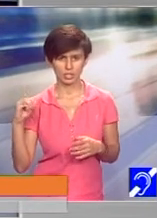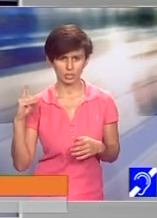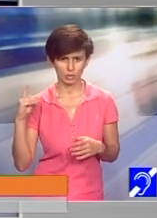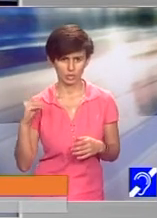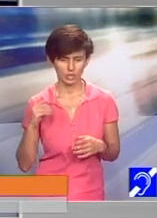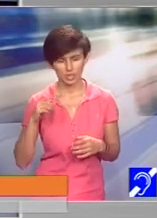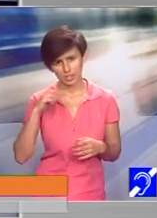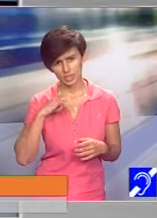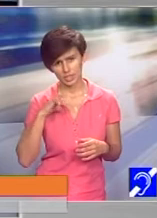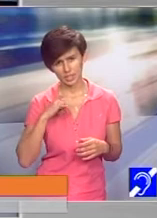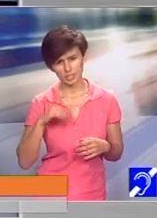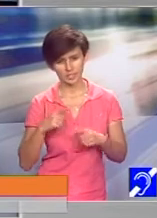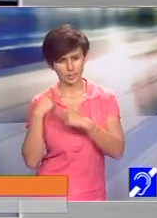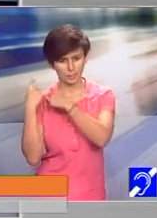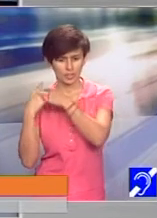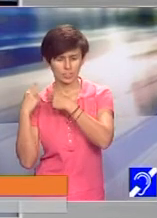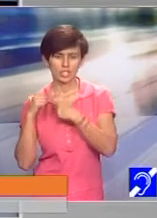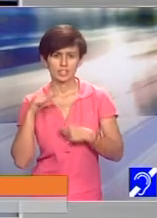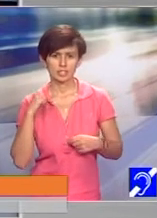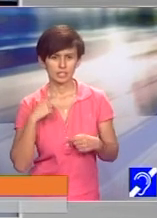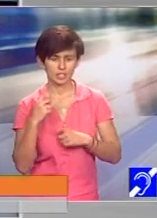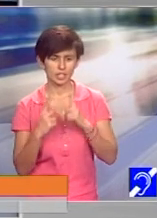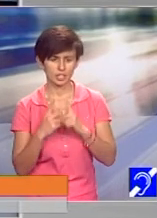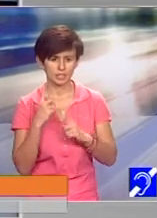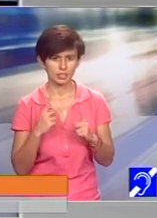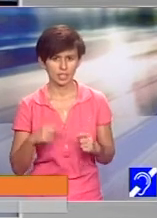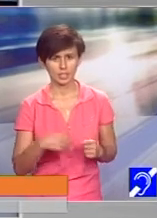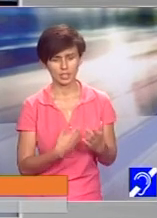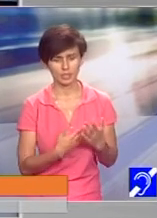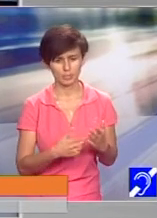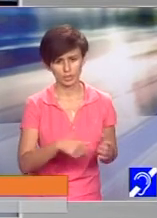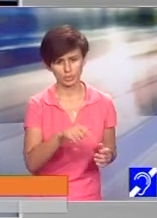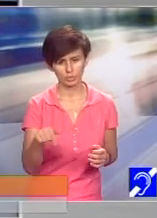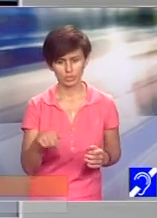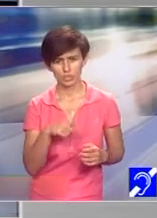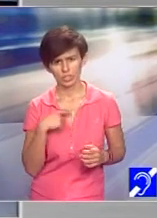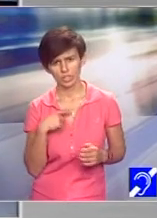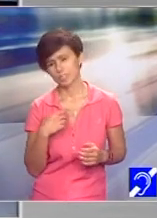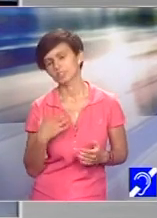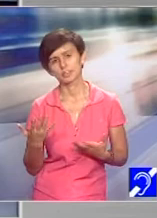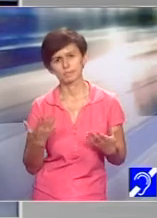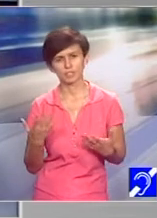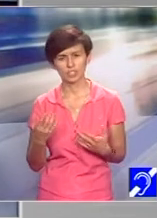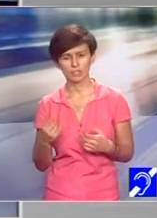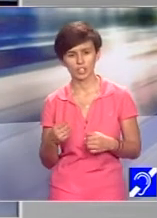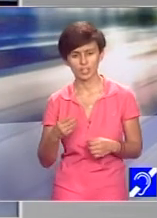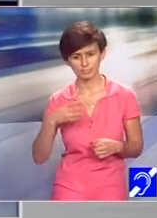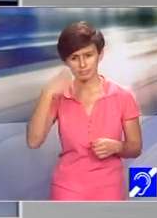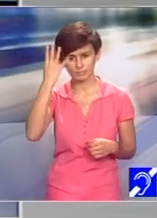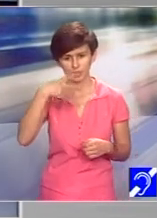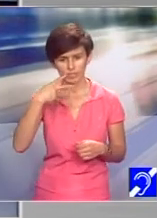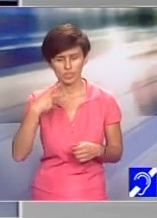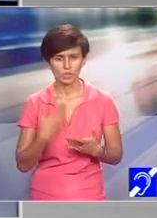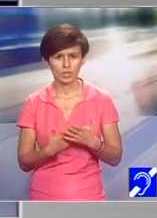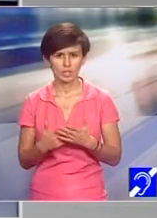tânără și chiar dacă pentru unii dintre noi, pentru adulți, e ceva de domeniul SF-ului. Pentru copii